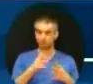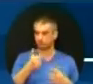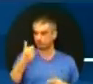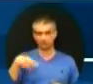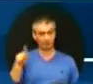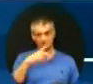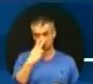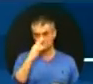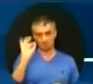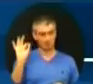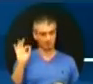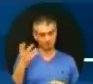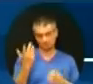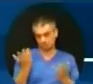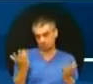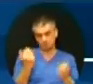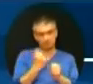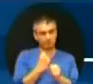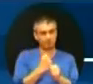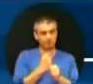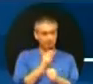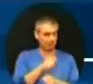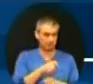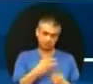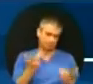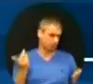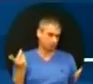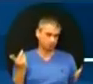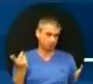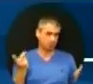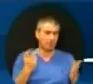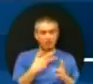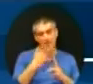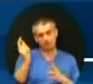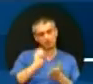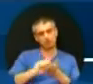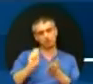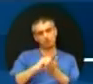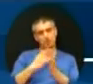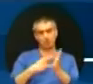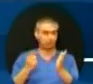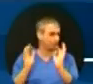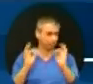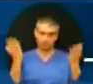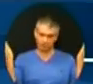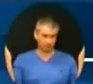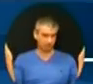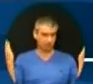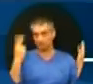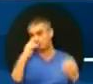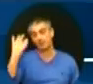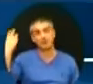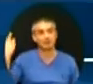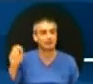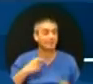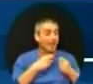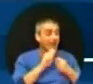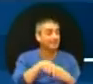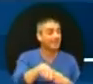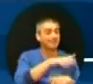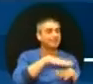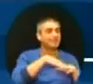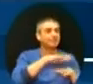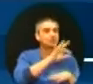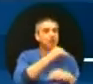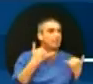אגב מבחינתם תעשה טוב הכנסת אם היא לא תחוקק שום חוק. רק הם יחוקקו. זה בסדר, מבחינתם. חברי הכנסת